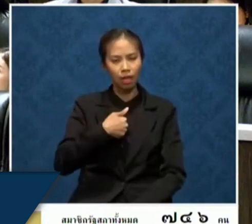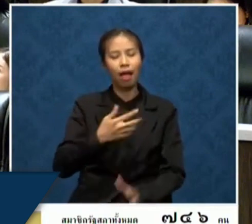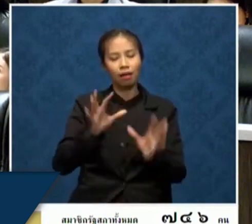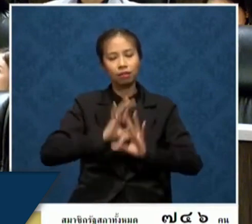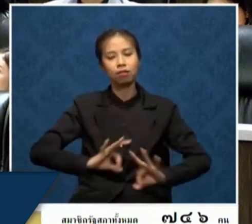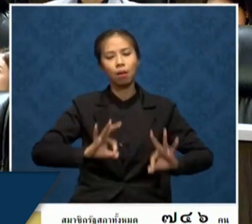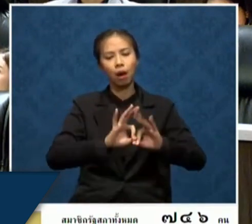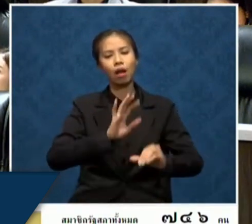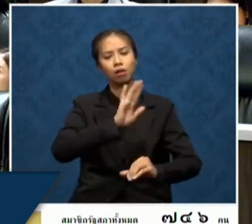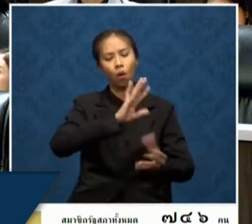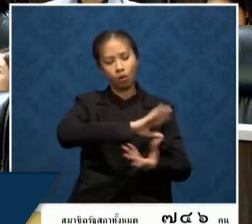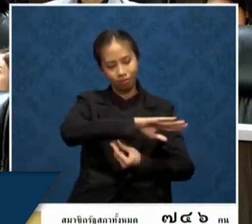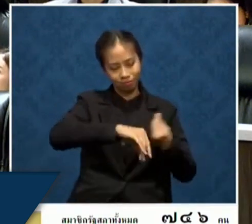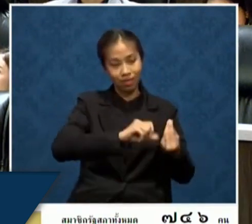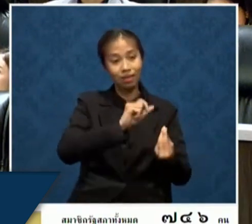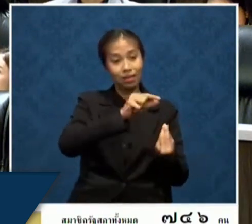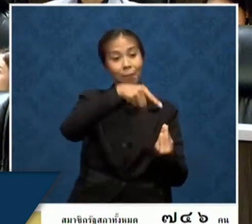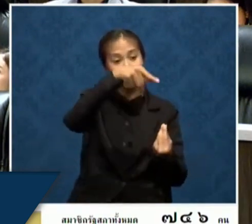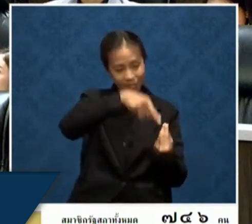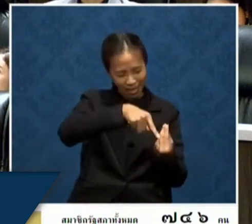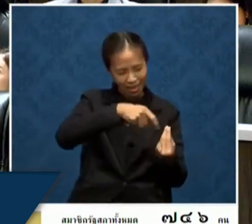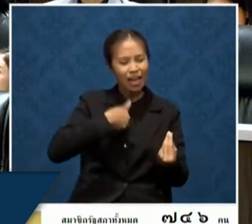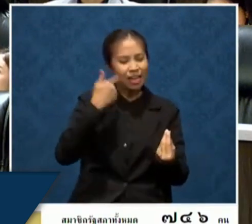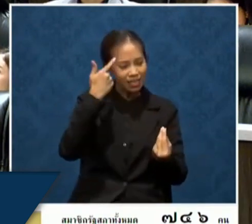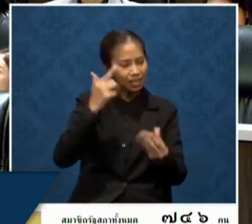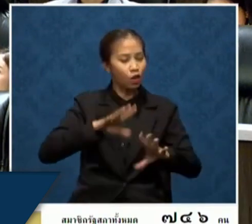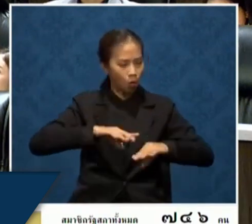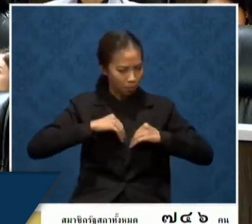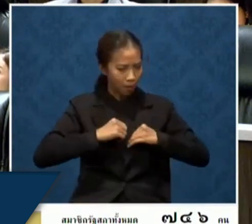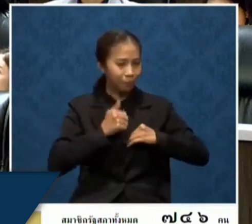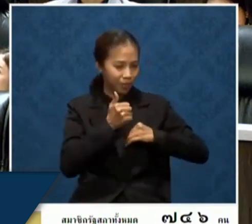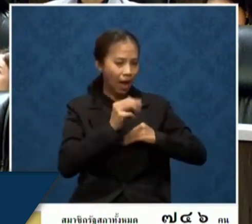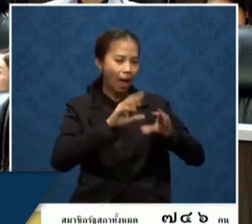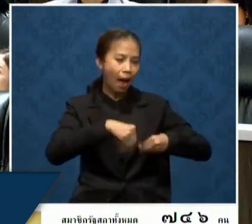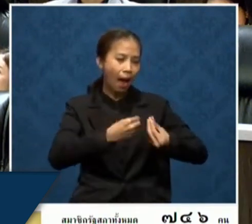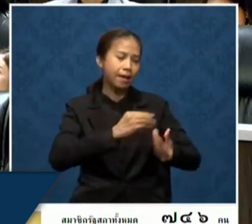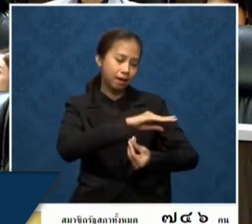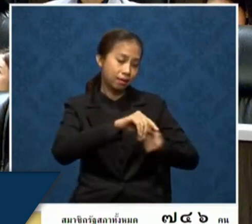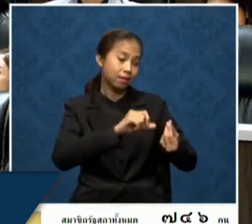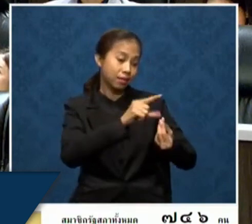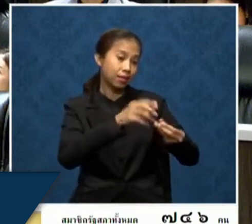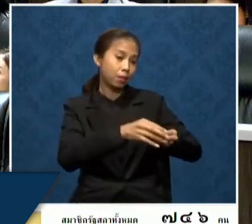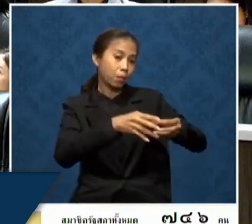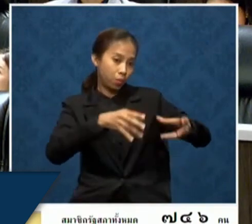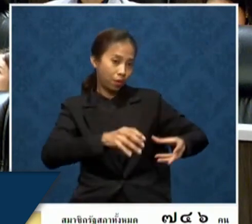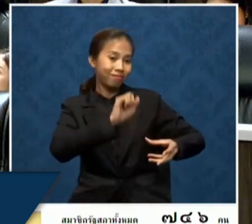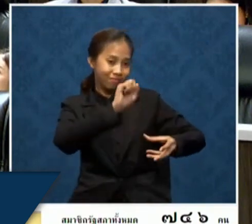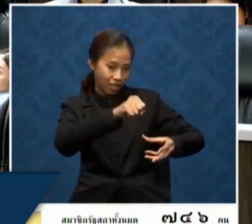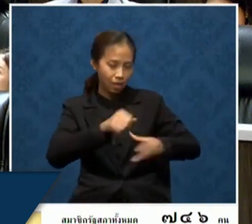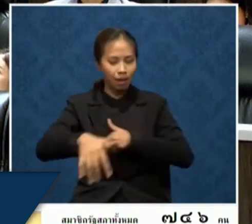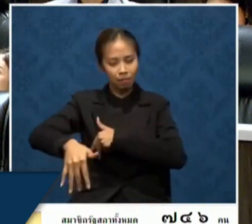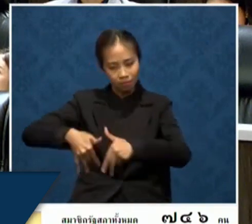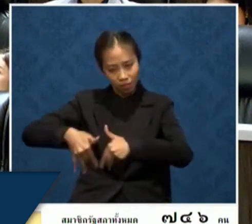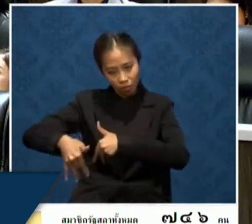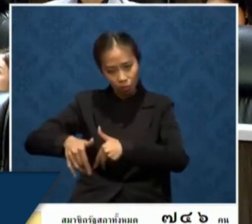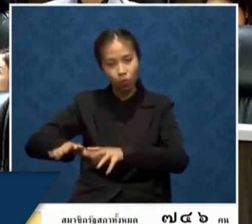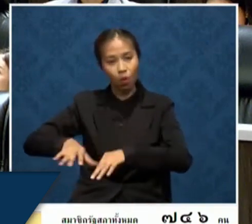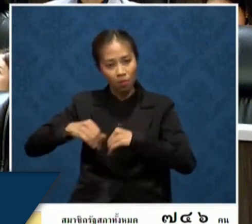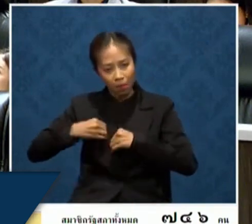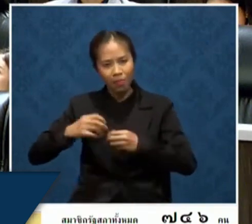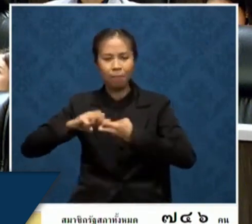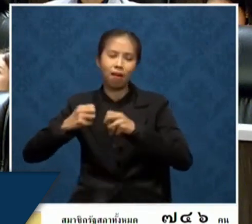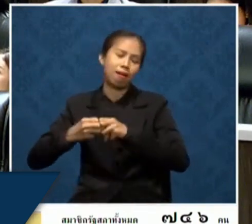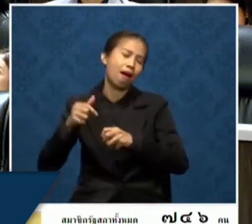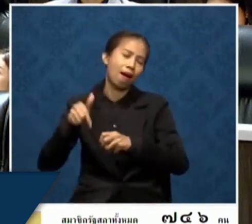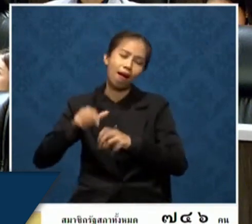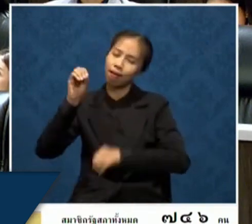ศษเรายอมรวบอำนาจเพื่อหวังให้เศรษฐกิจเติบโตเราแลกมาด้วยอะไรบ้างเรายอมตัดการมีส่วนร่วมของท้องถิ่นปัญหาสิ่งแวดล้อมขยะทั่วเมืองเก